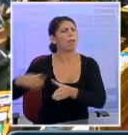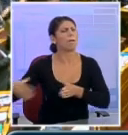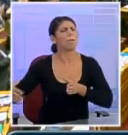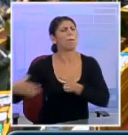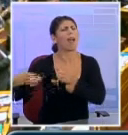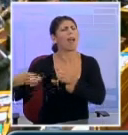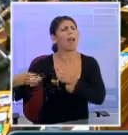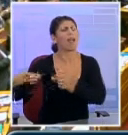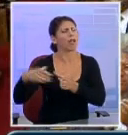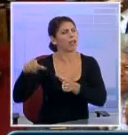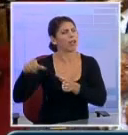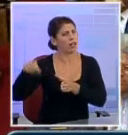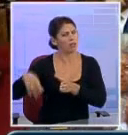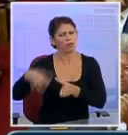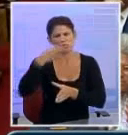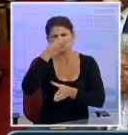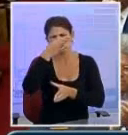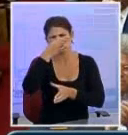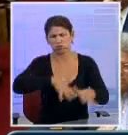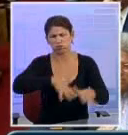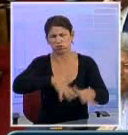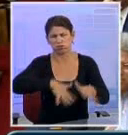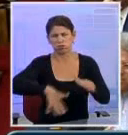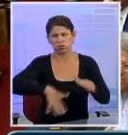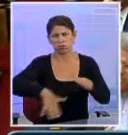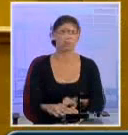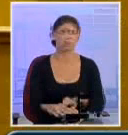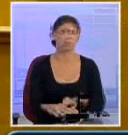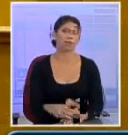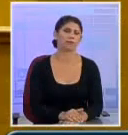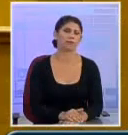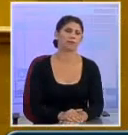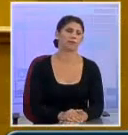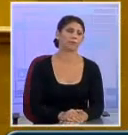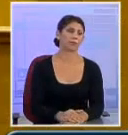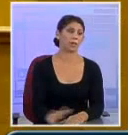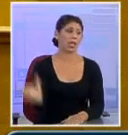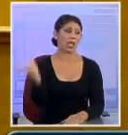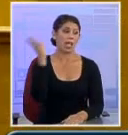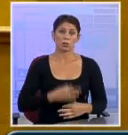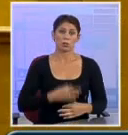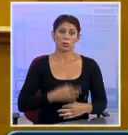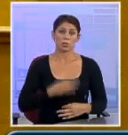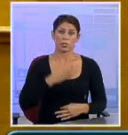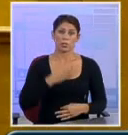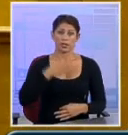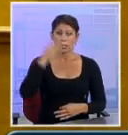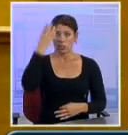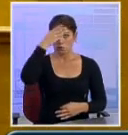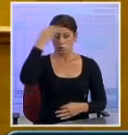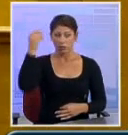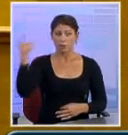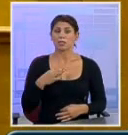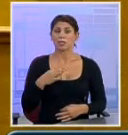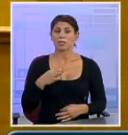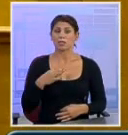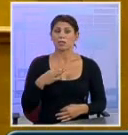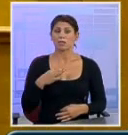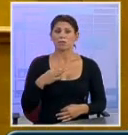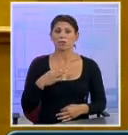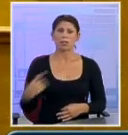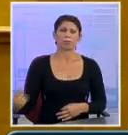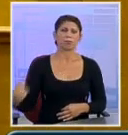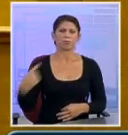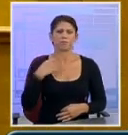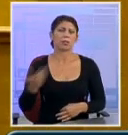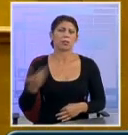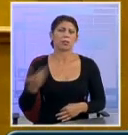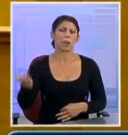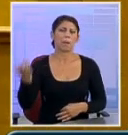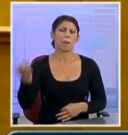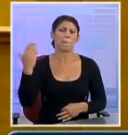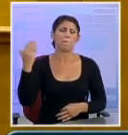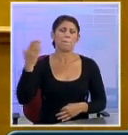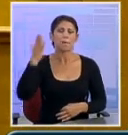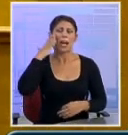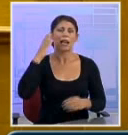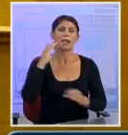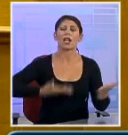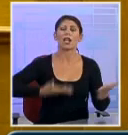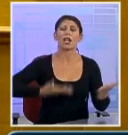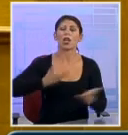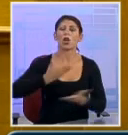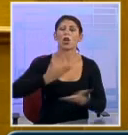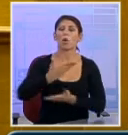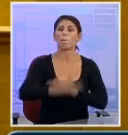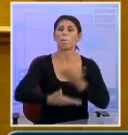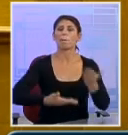Και ότι θα αλλάξετε τις διοικήσεις των τραπεζών όσων χρειαστούν ανακεφαλαιοποίηση. Καλά, αλήθεια τα λέω αυτά τώρα. Δεν ξέρετε ότι